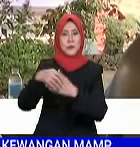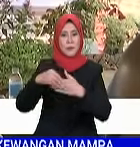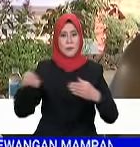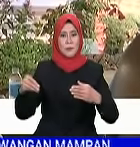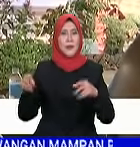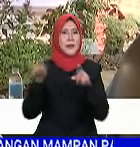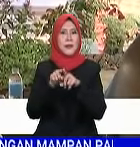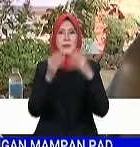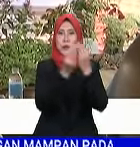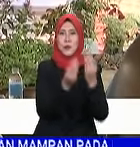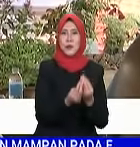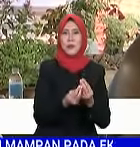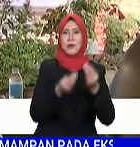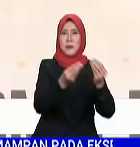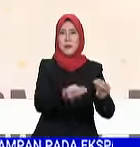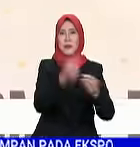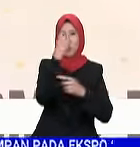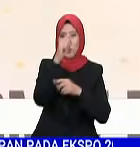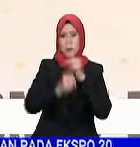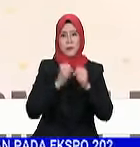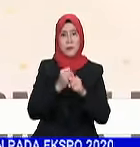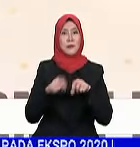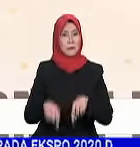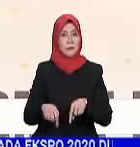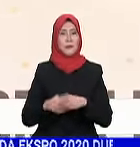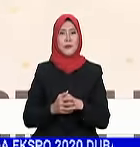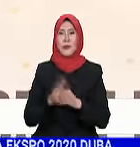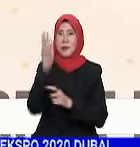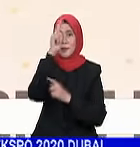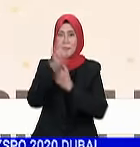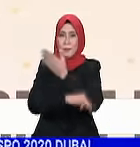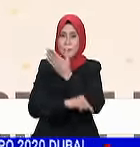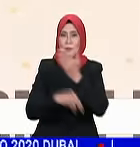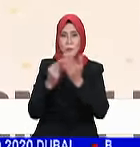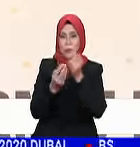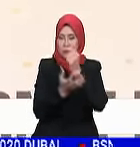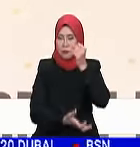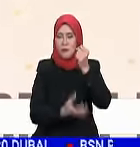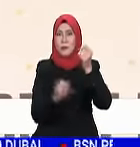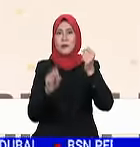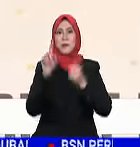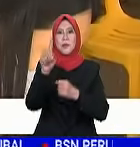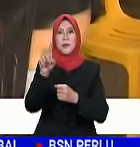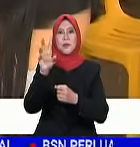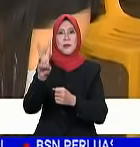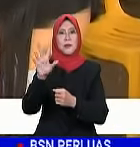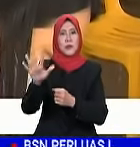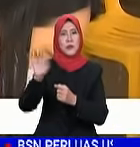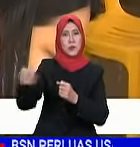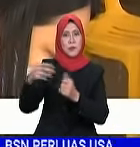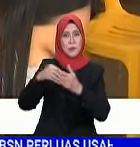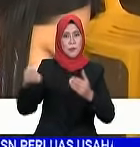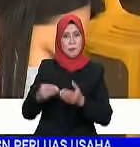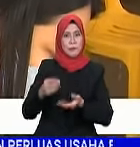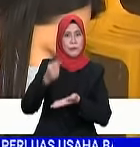iaitu sama jumlah dengan diberikan untuk tahun ini. Setakat ini, kerajaan negeri telah memperuntukkan sejumlah RM165 juta ringgit